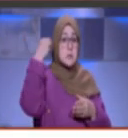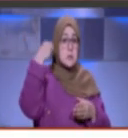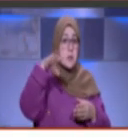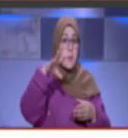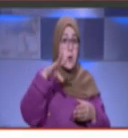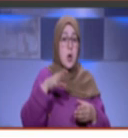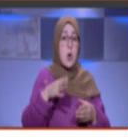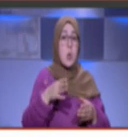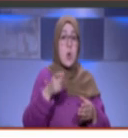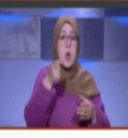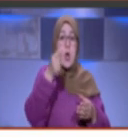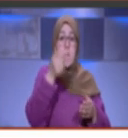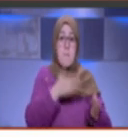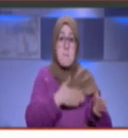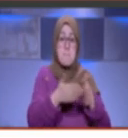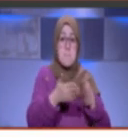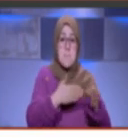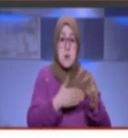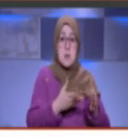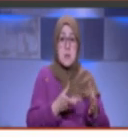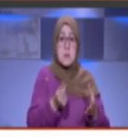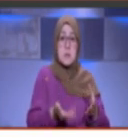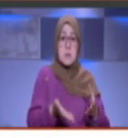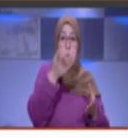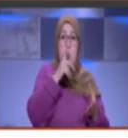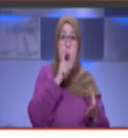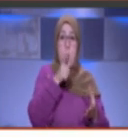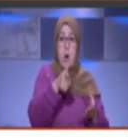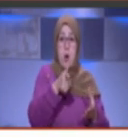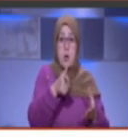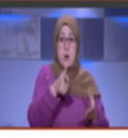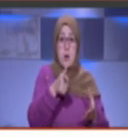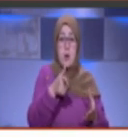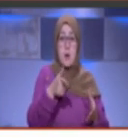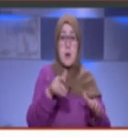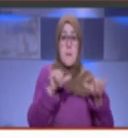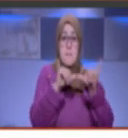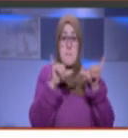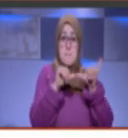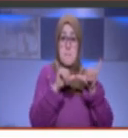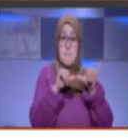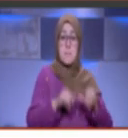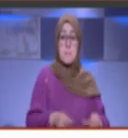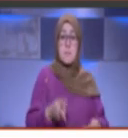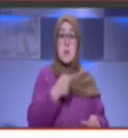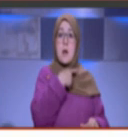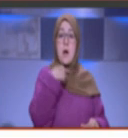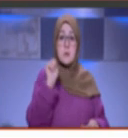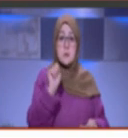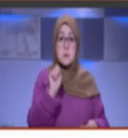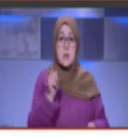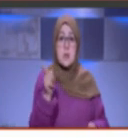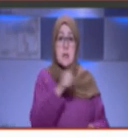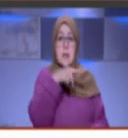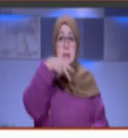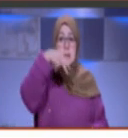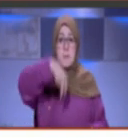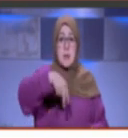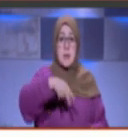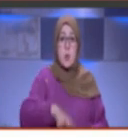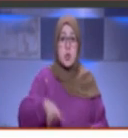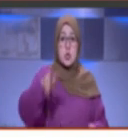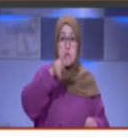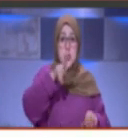كورونا. وقال دورسي في تغريدة عبر صفحته على تويتر أن المبلغ الذي يمثل 28%